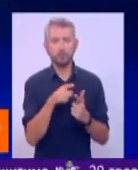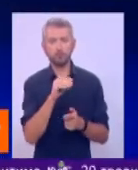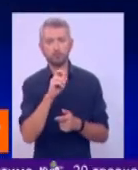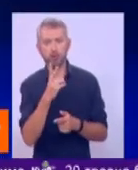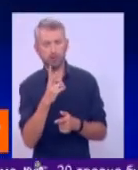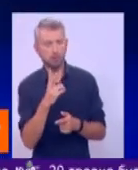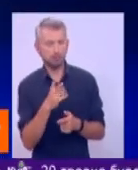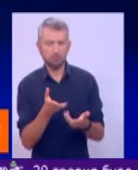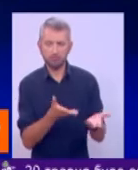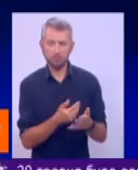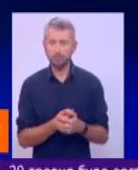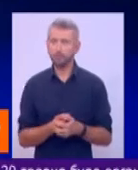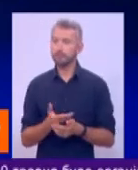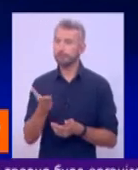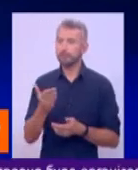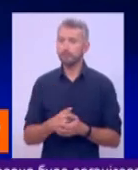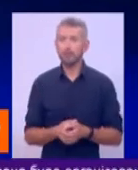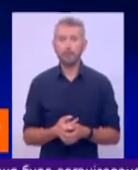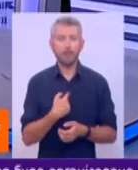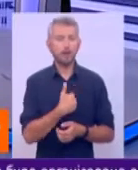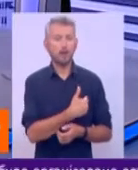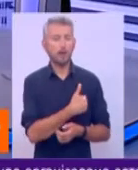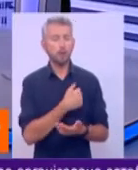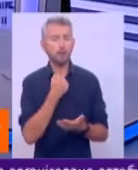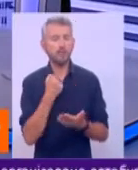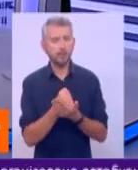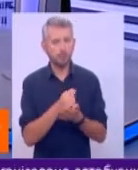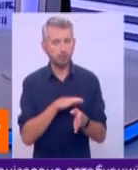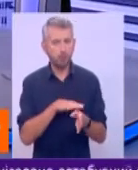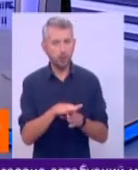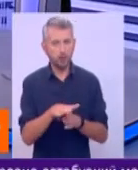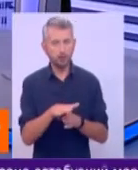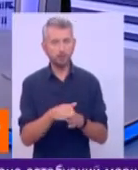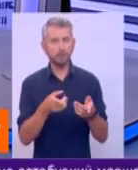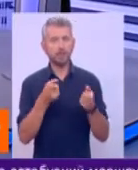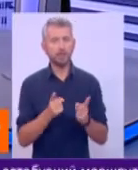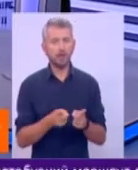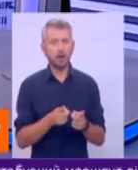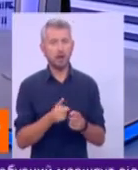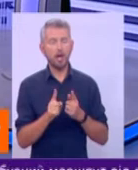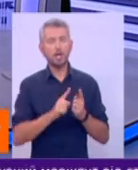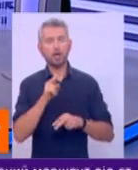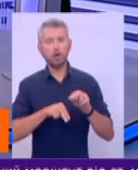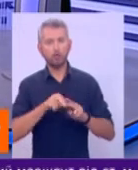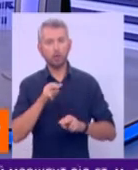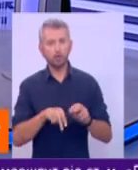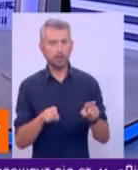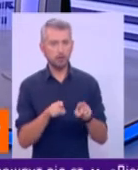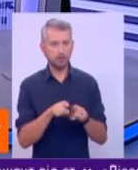более. Зрозуміло, пане Герман. Да, я хочу подтвердить полностью. Действительно, реконструкция